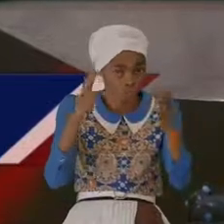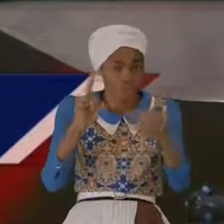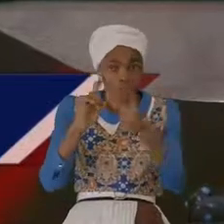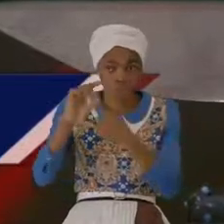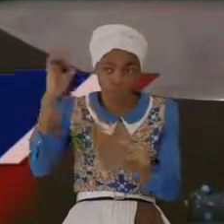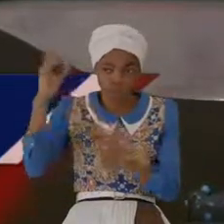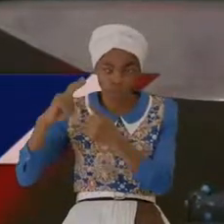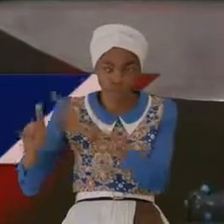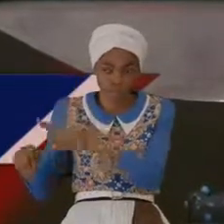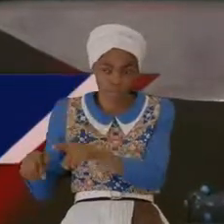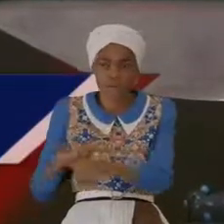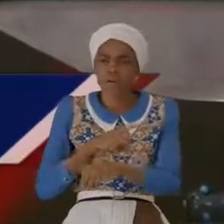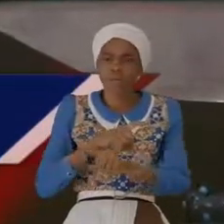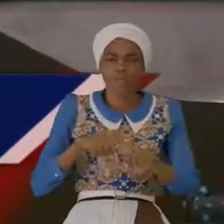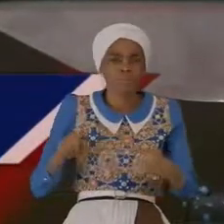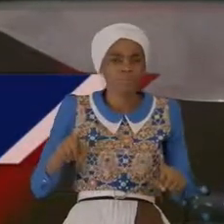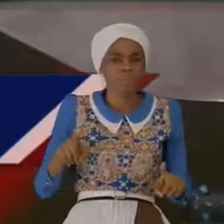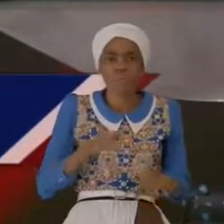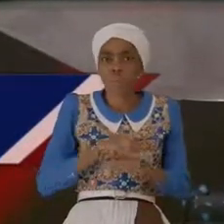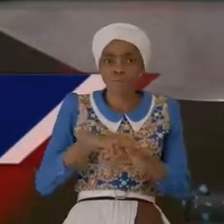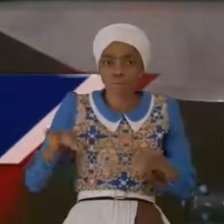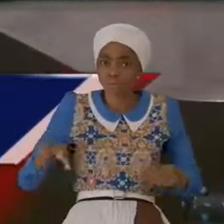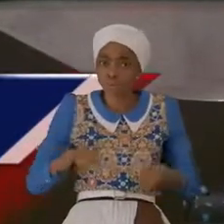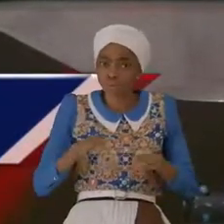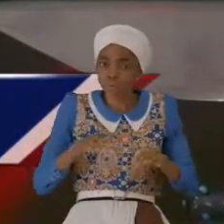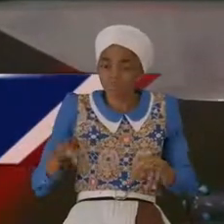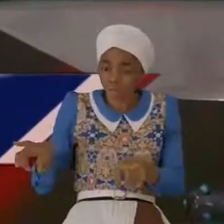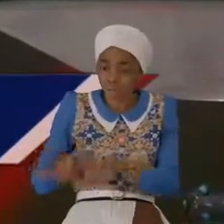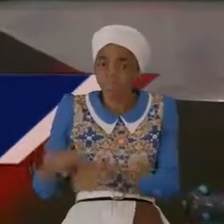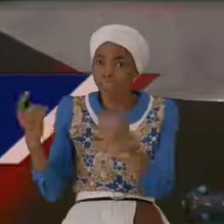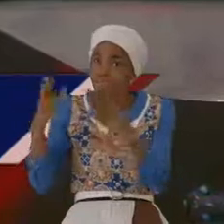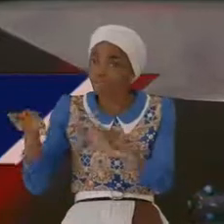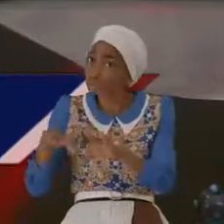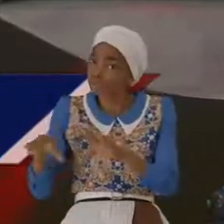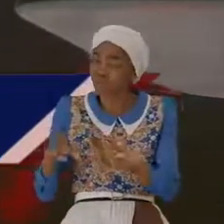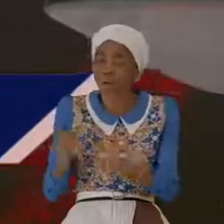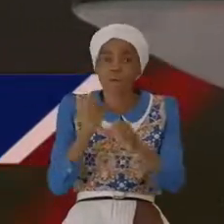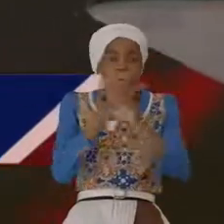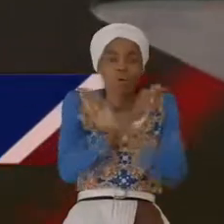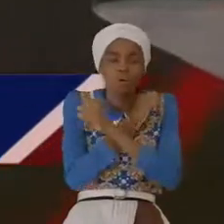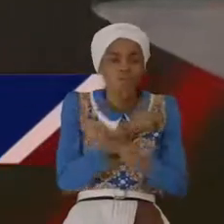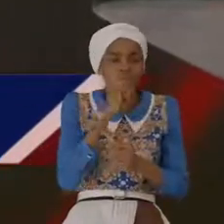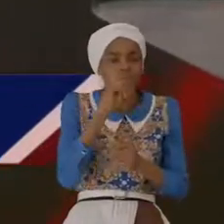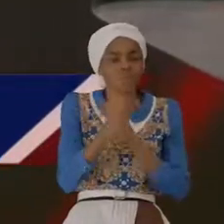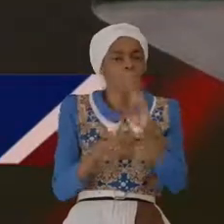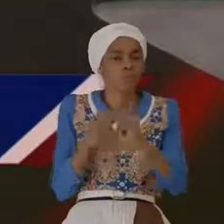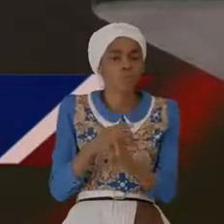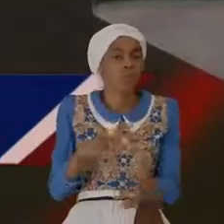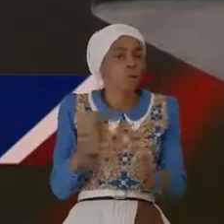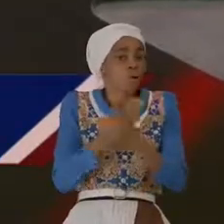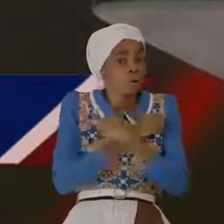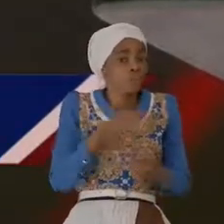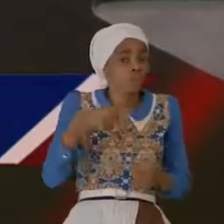que le salut leur soit présenté. Ne faites pas ce qu'ils font. N'aimez point le monde, aimez les pharisiens pour leur